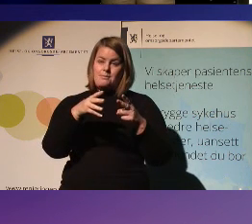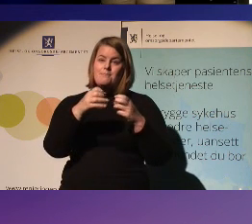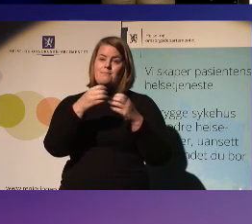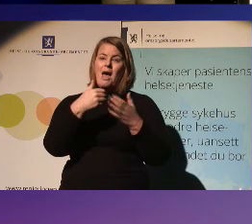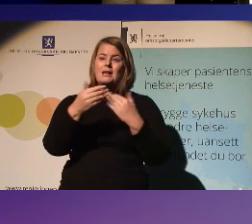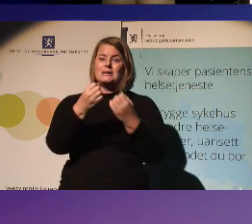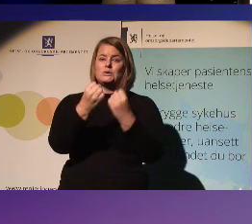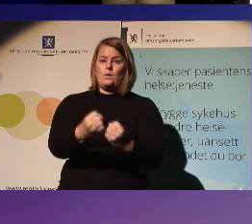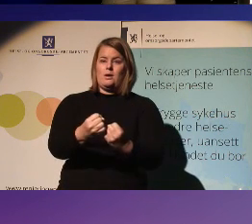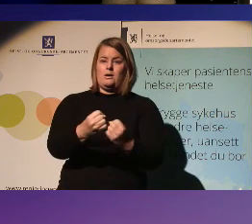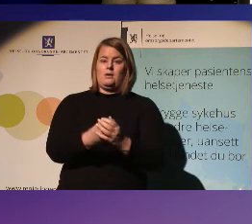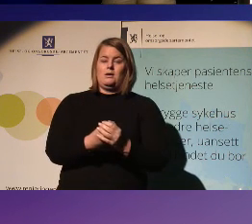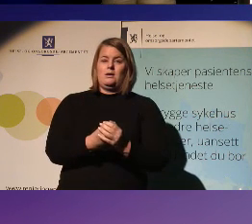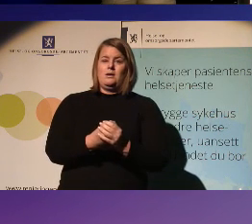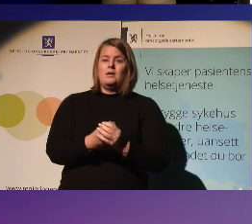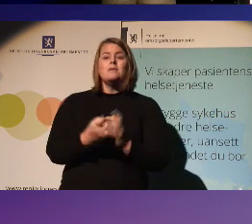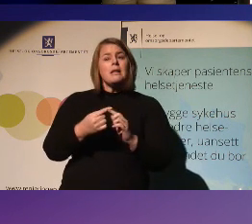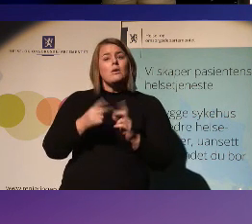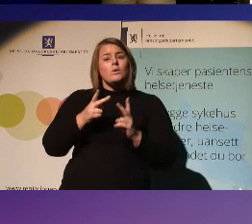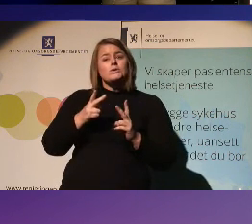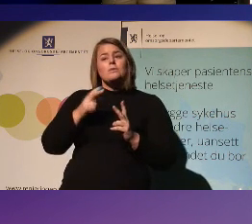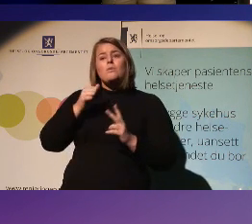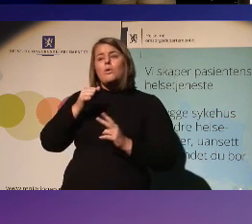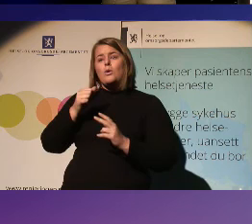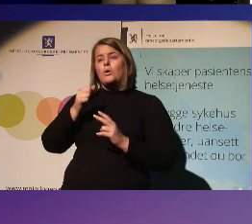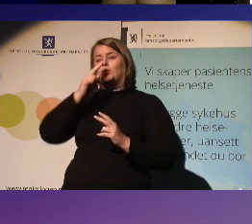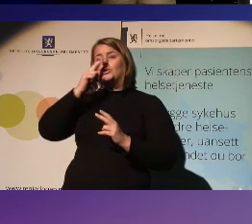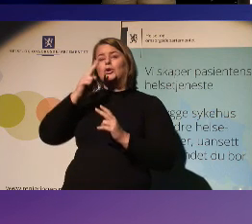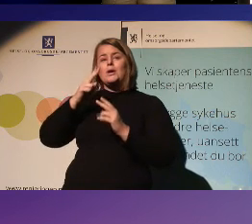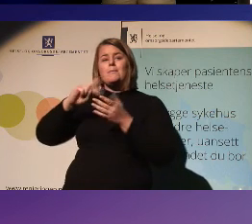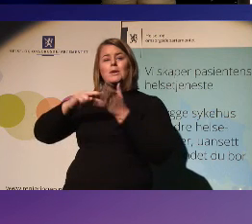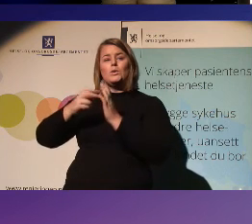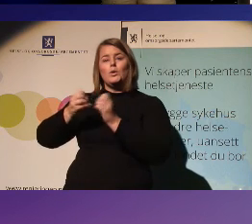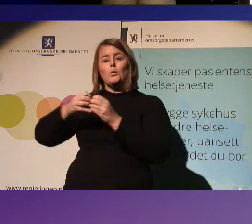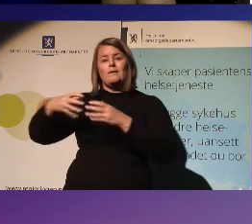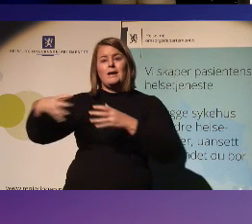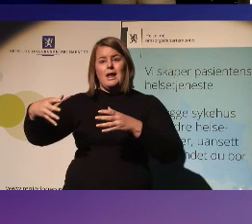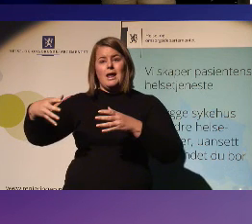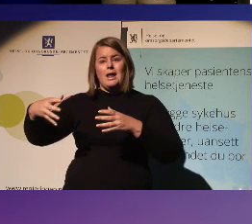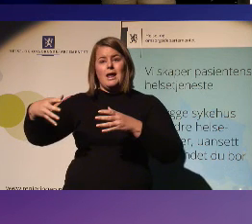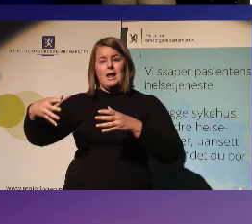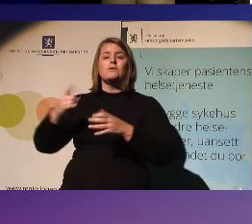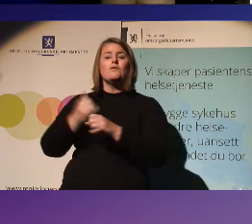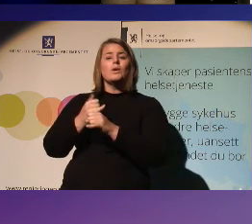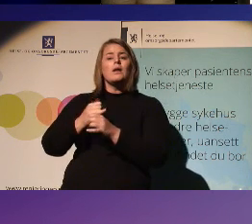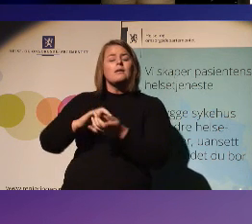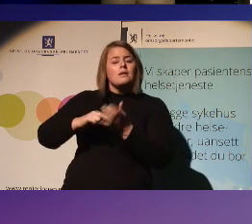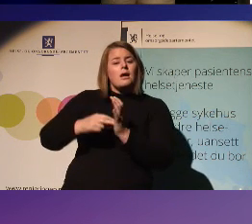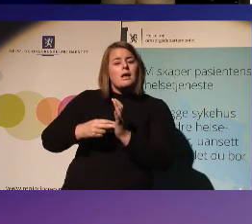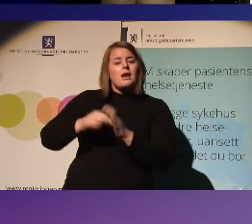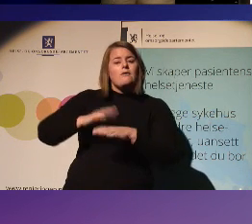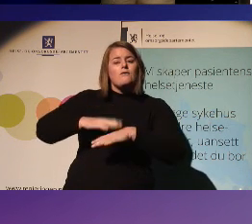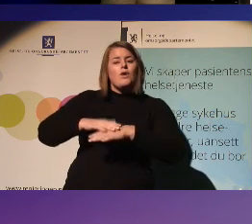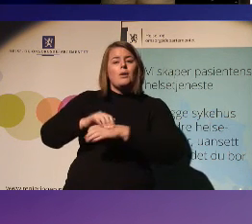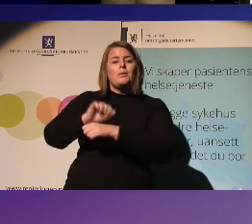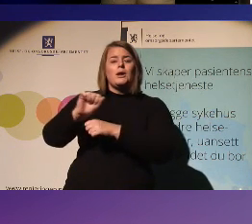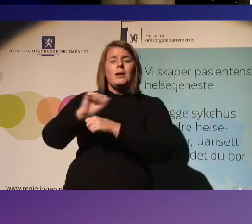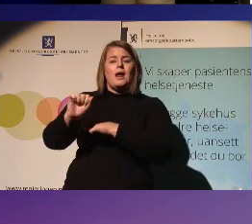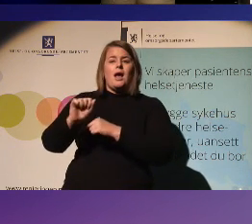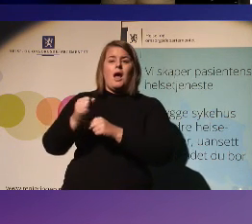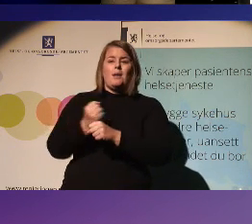Mens vi nødt til å utvikle nye metoder for å håndtere forebyggende arbeid, tidlig